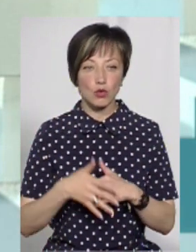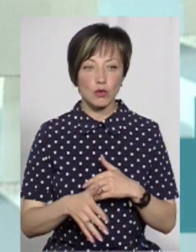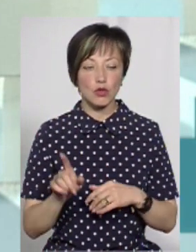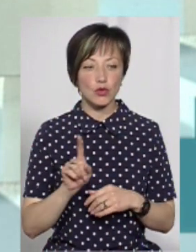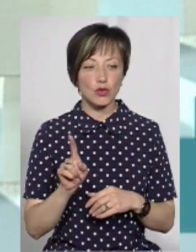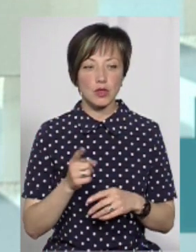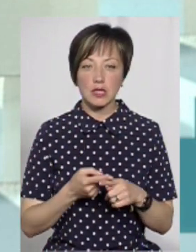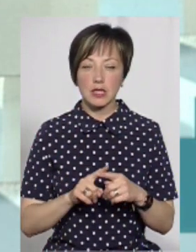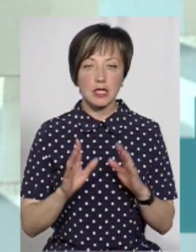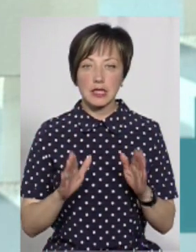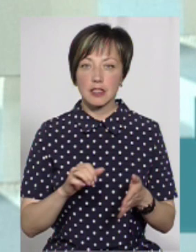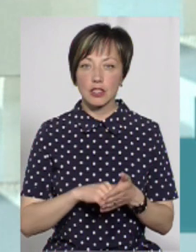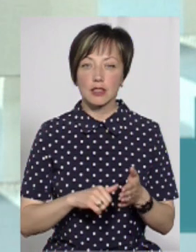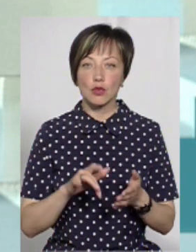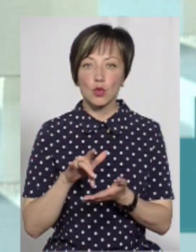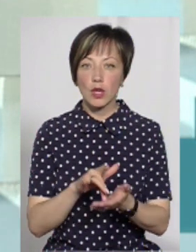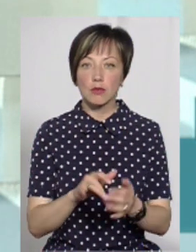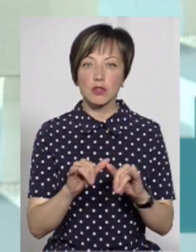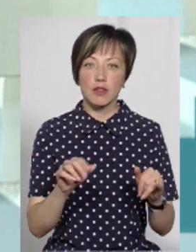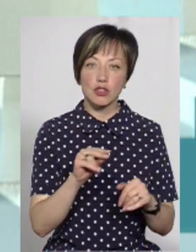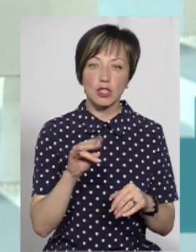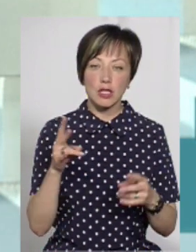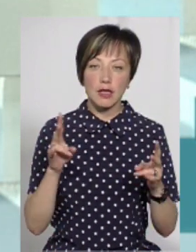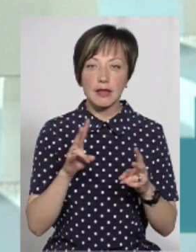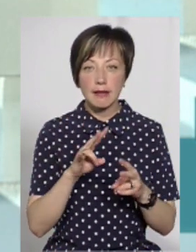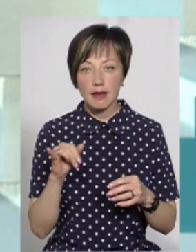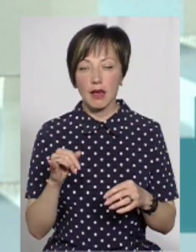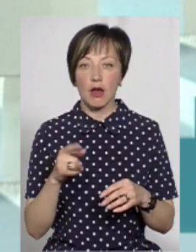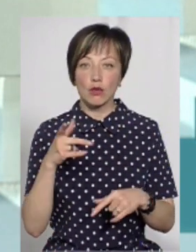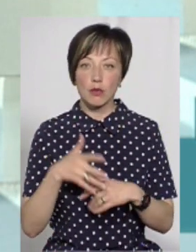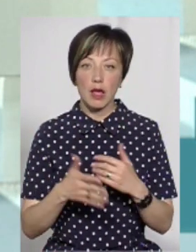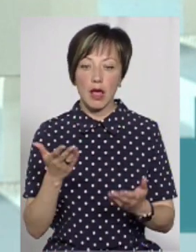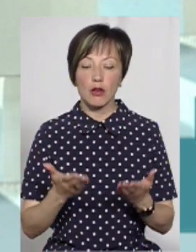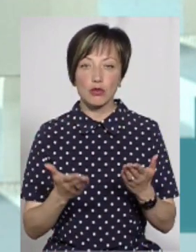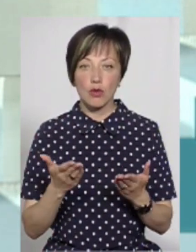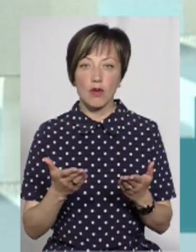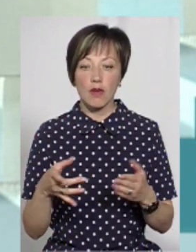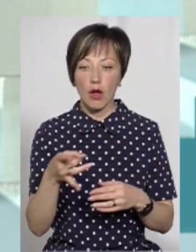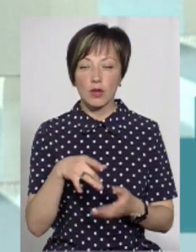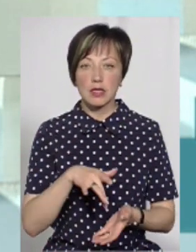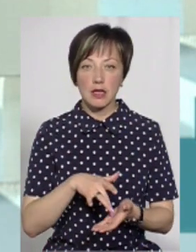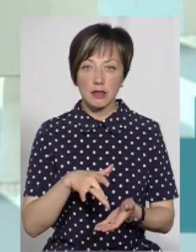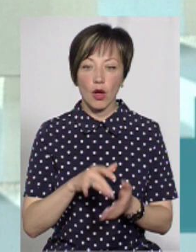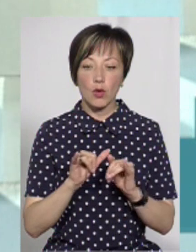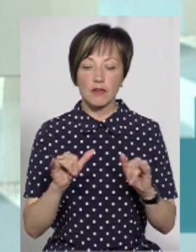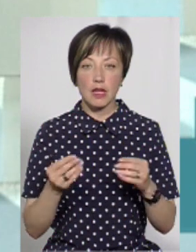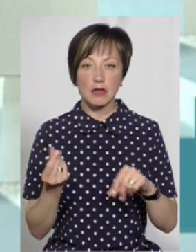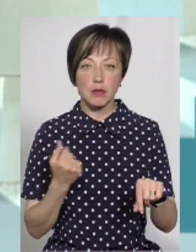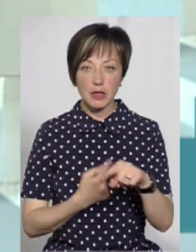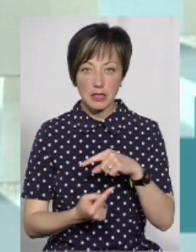що... І це не тільки через те, що туризм розвивається чи ні, просто вони розуміють, що якщо в якихось районних центрах розвивається